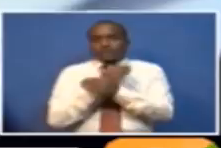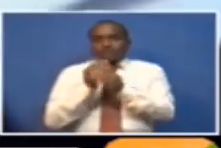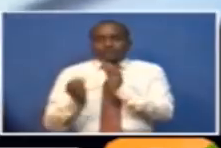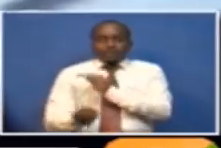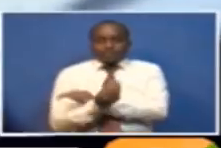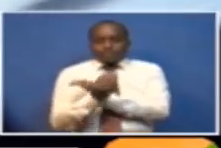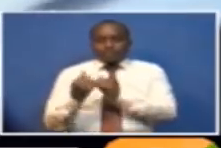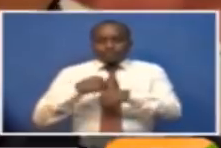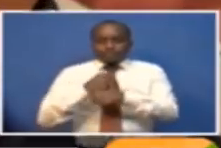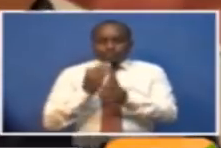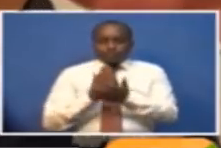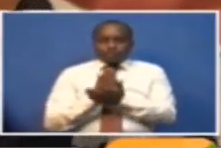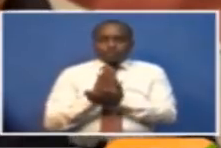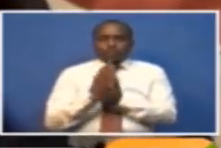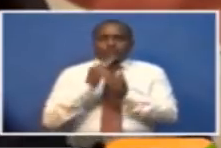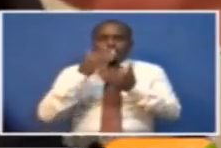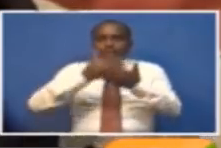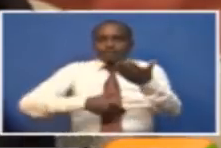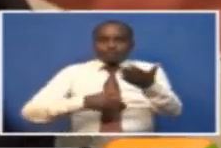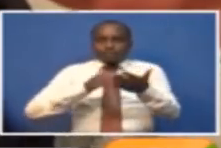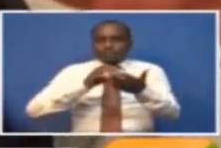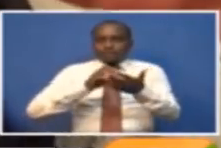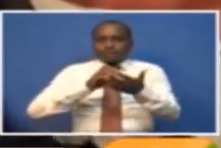hiyo imezimwa.